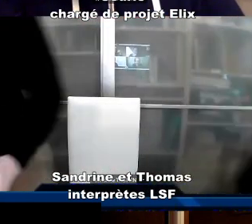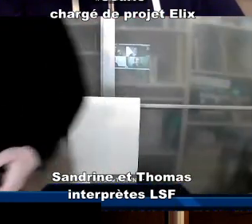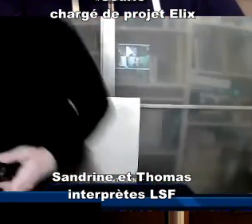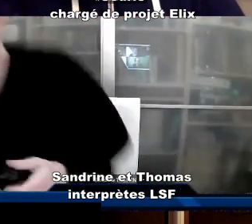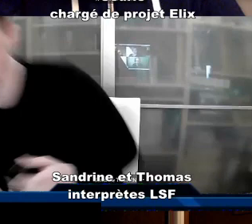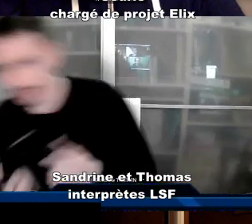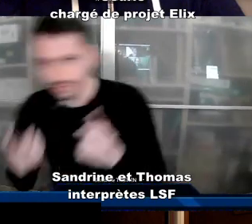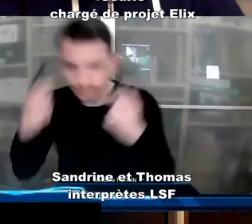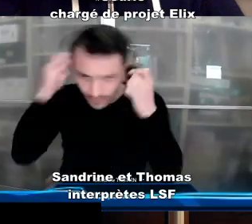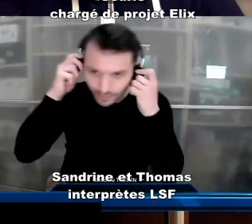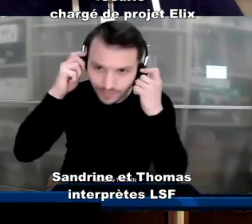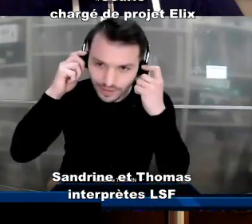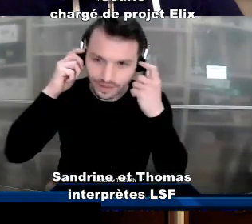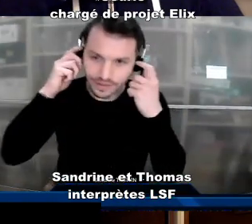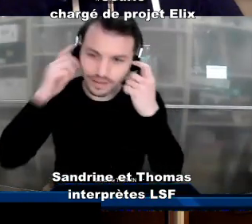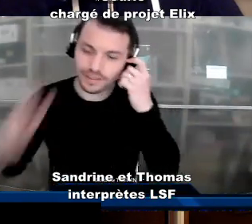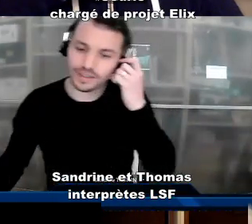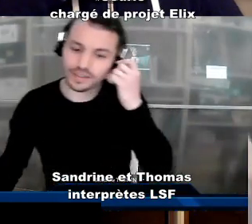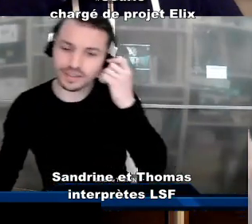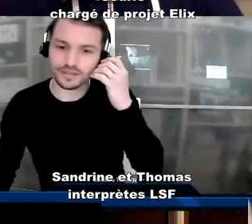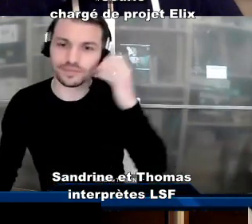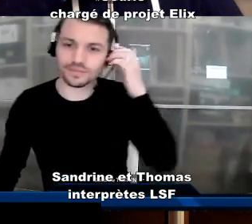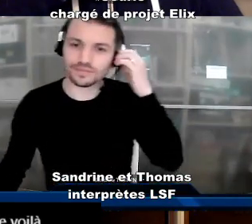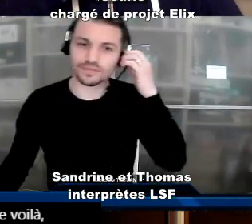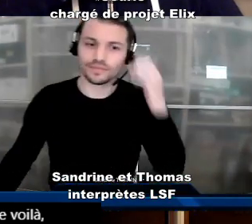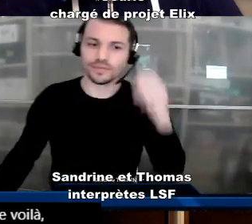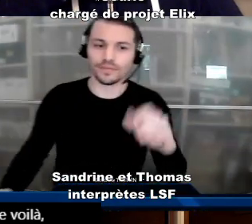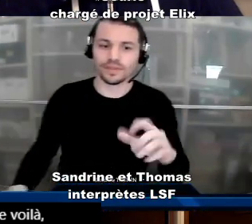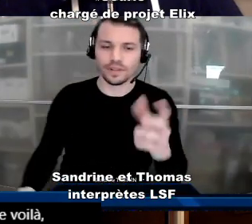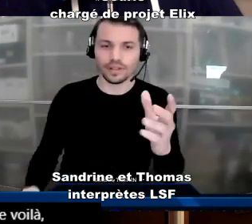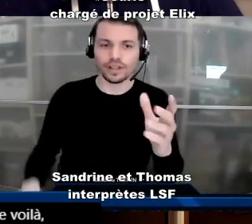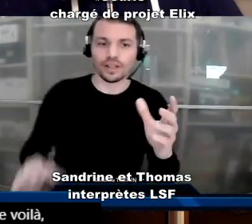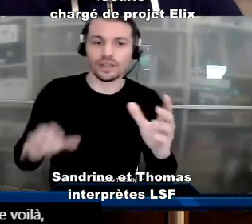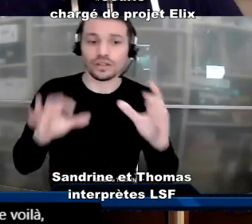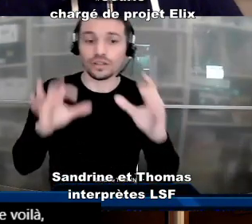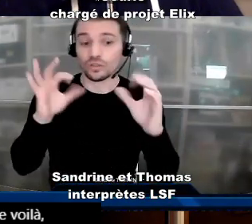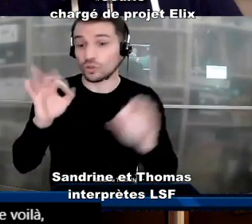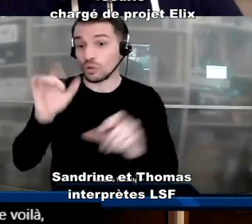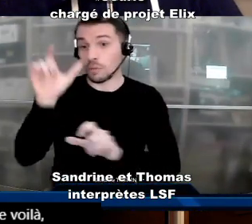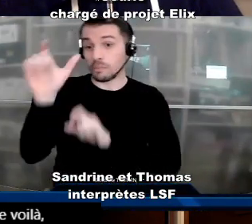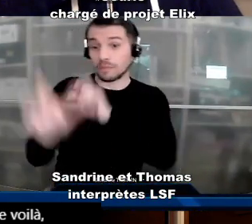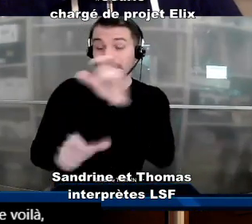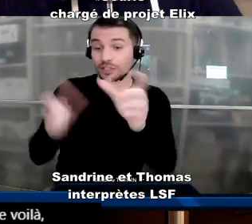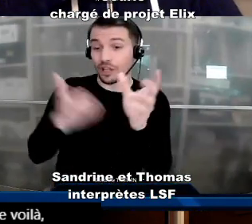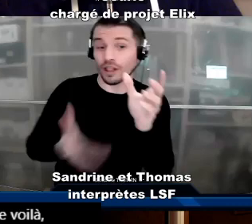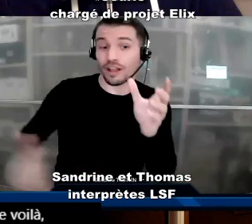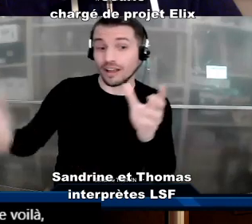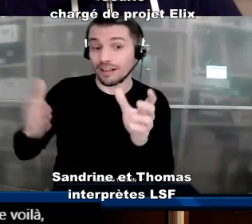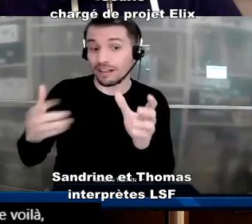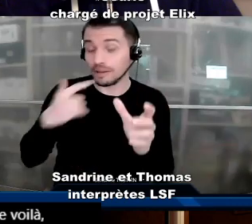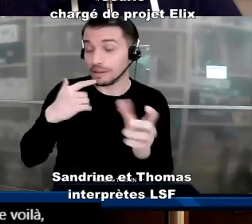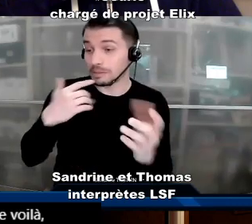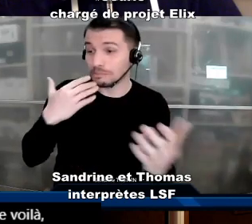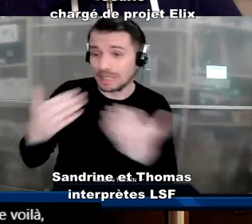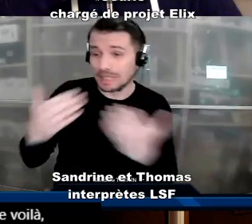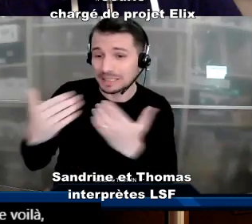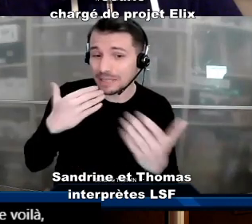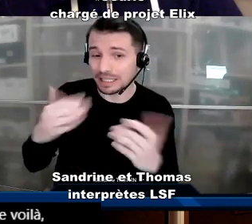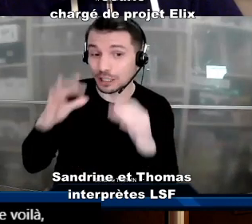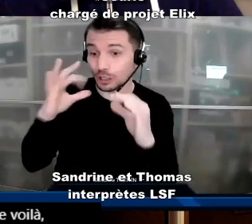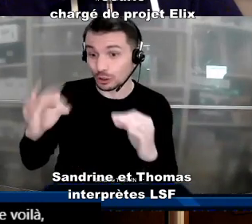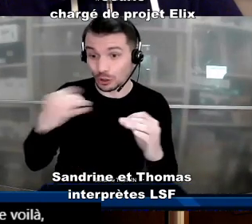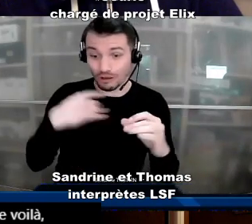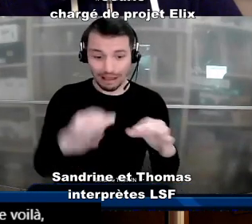même genre, il y avait plein de personnes qui remercient, hein, qui appuient ce que je dis, qui disent oui, moi je révise ma langue des signes avec